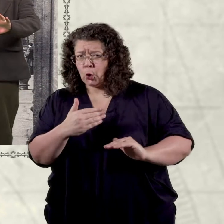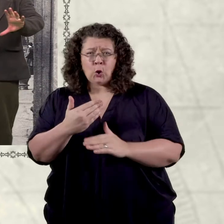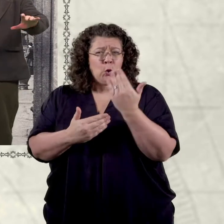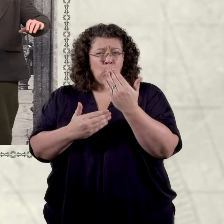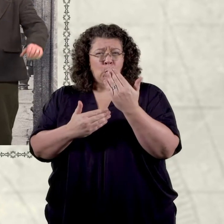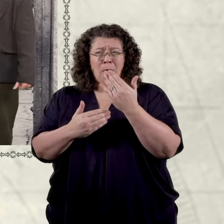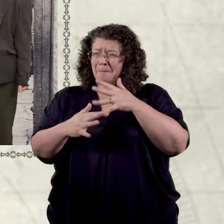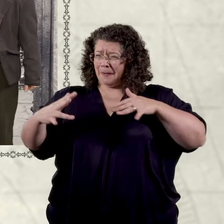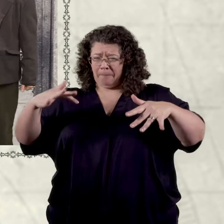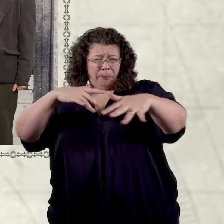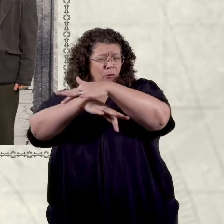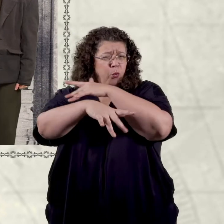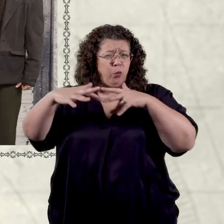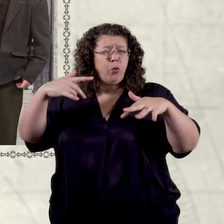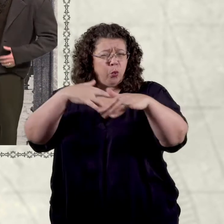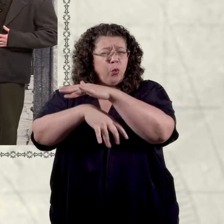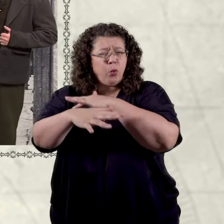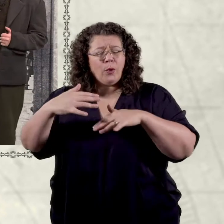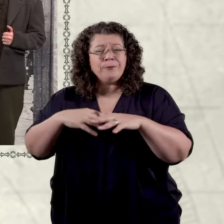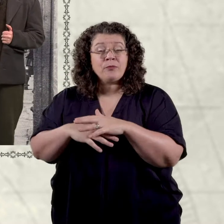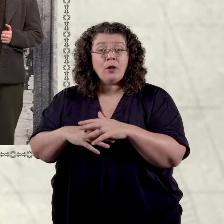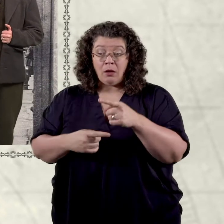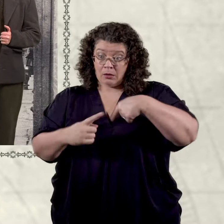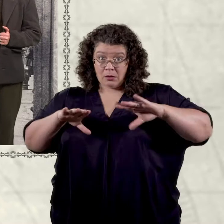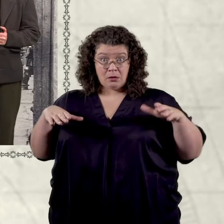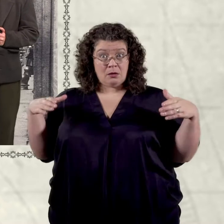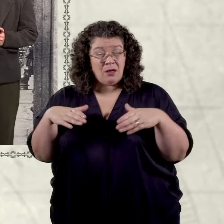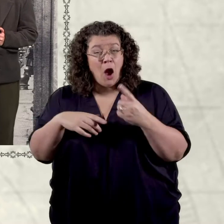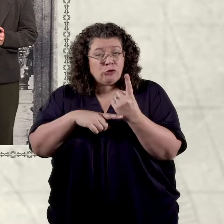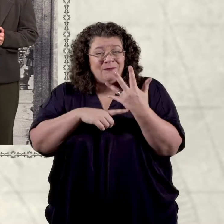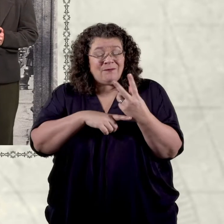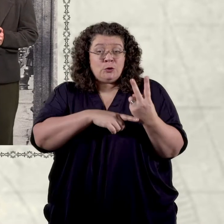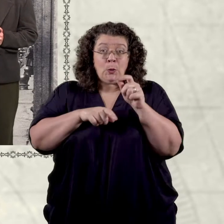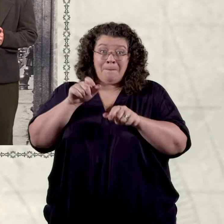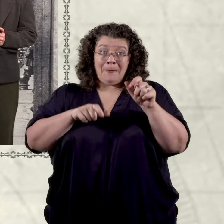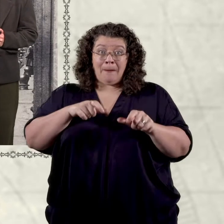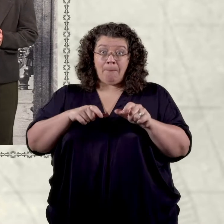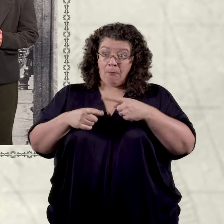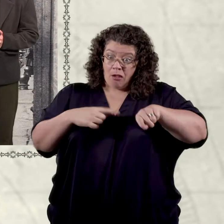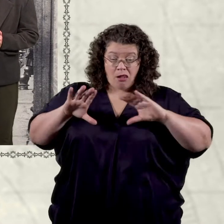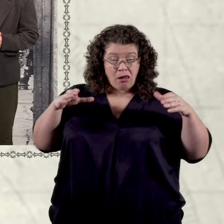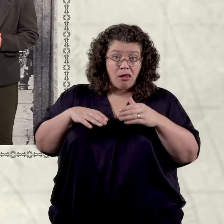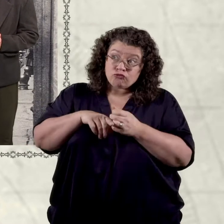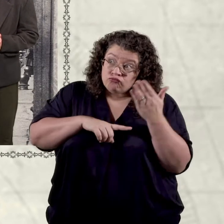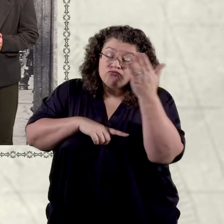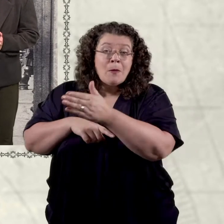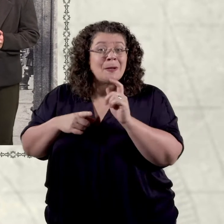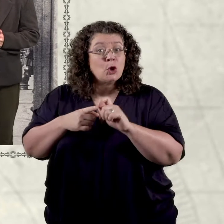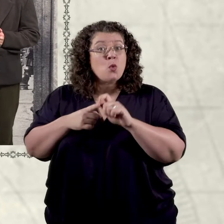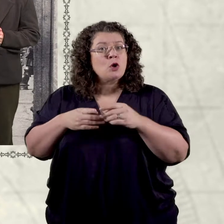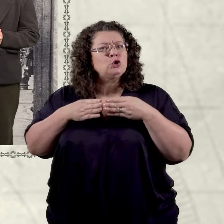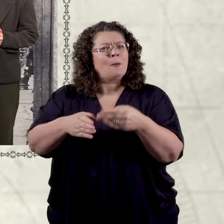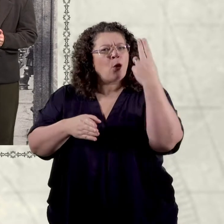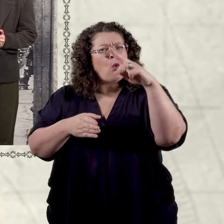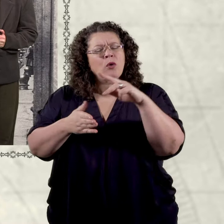bobl ym mhob man yna. Rwan, o'na 152 o bobl fel ni yn teithio i Batagonia ar long o'r enw The